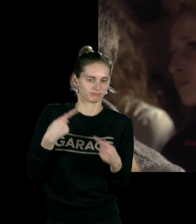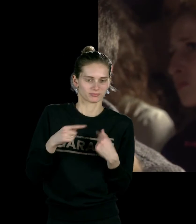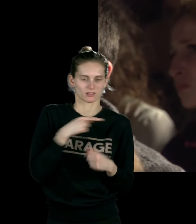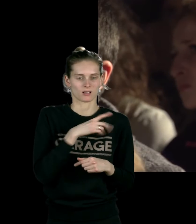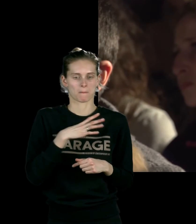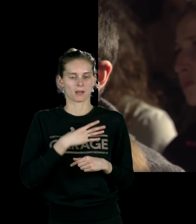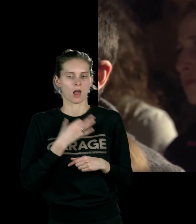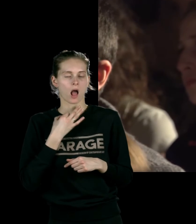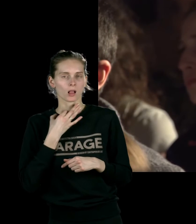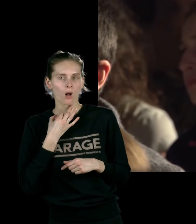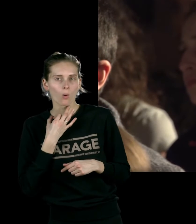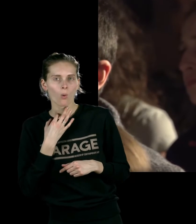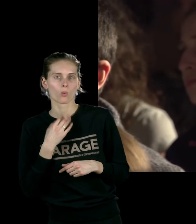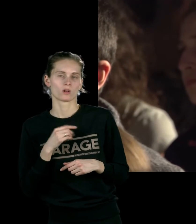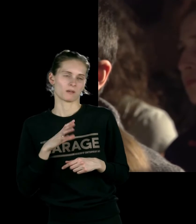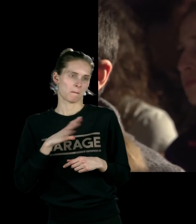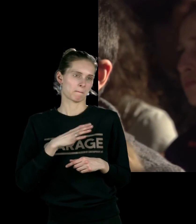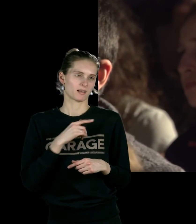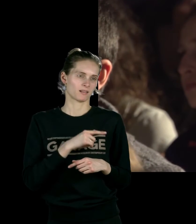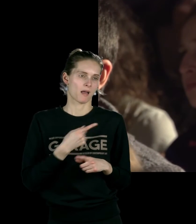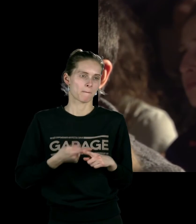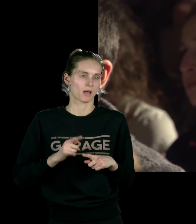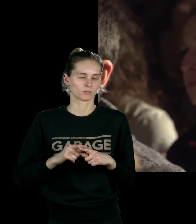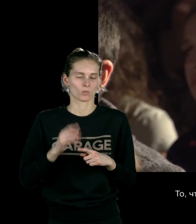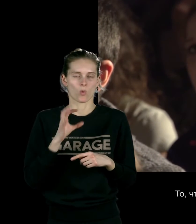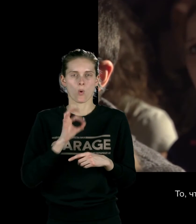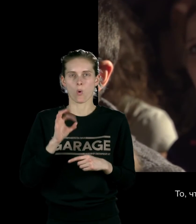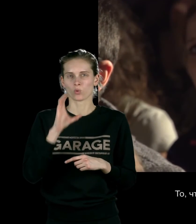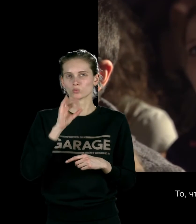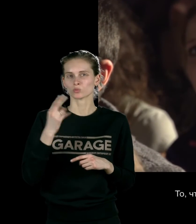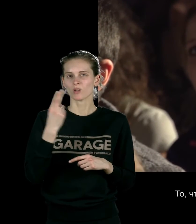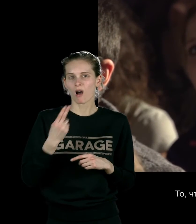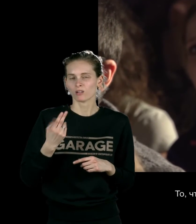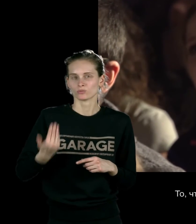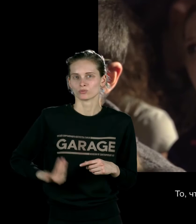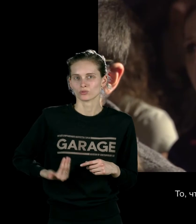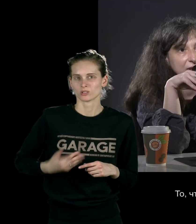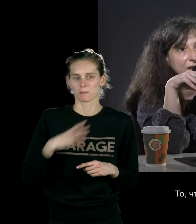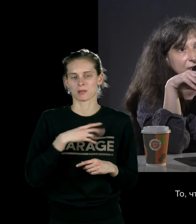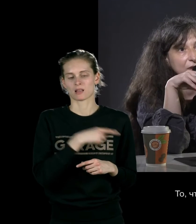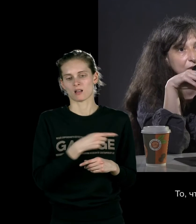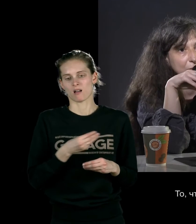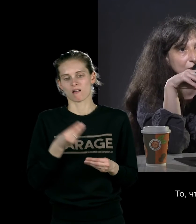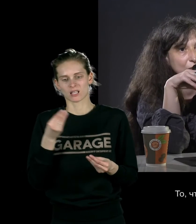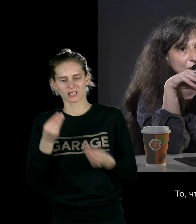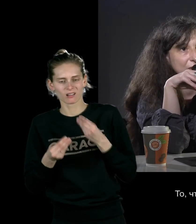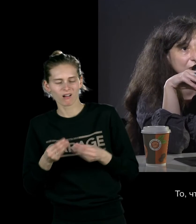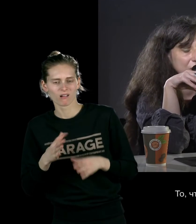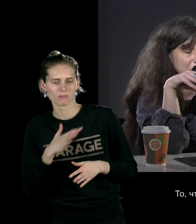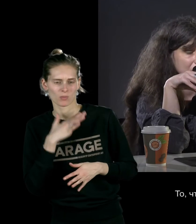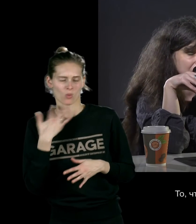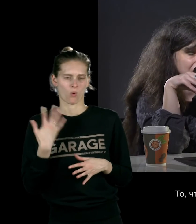был азартным игроком, для которого то, что он проигрывал и играл, было невероятно важным, потому